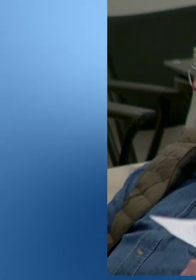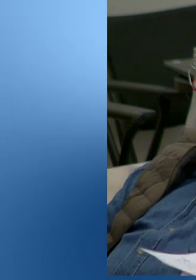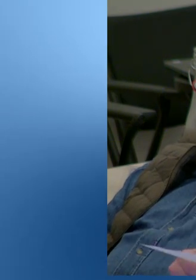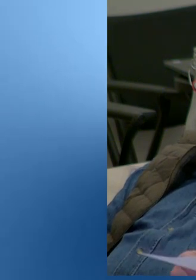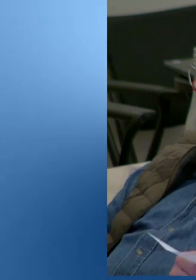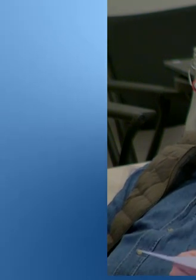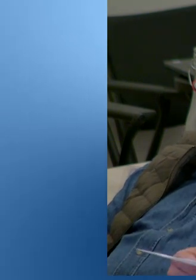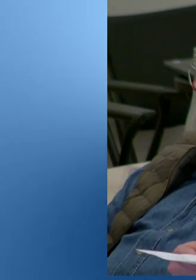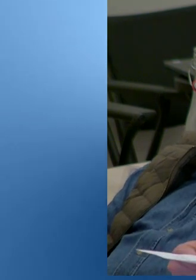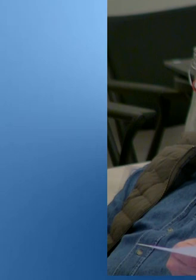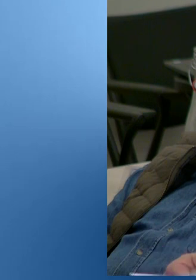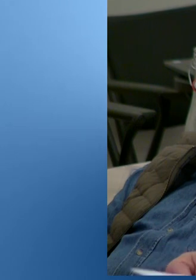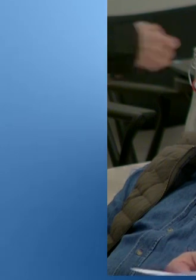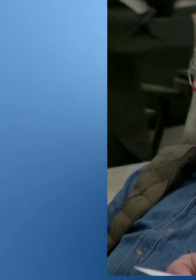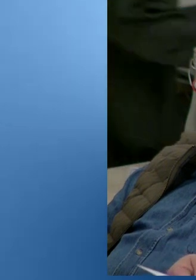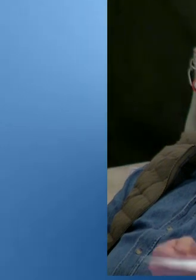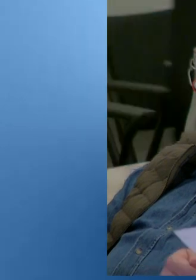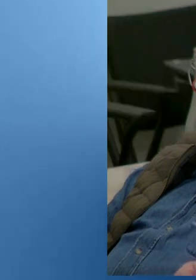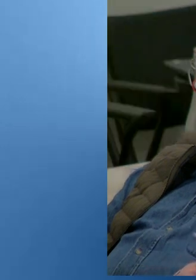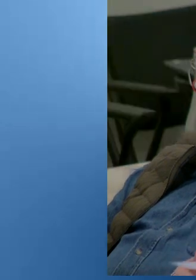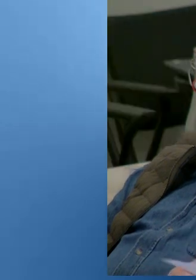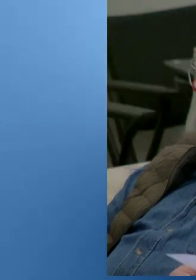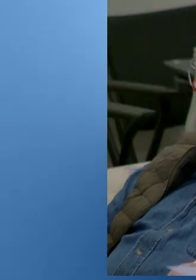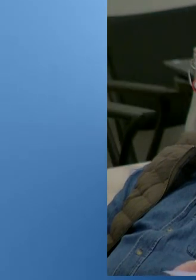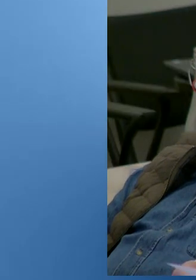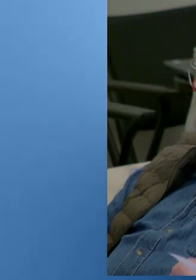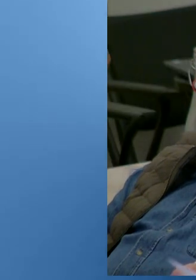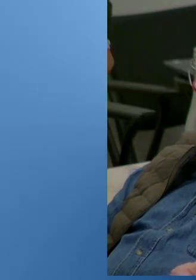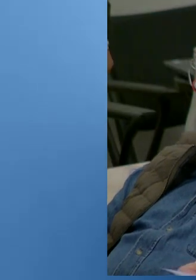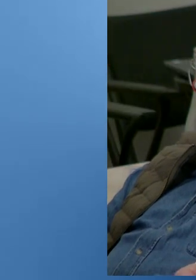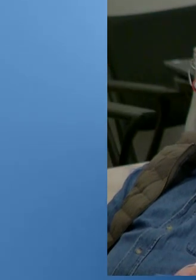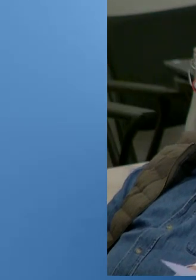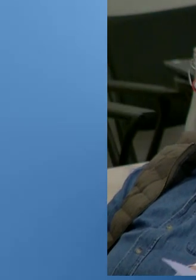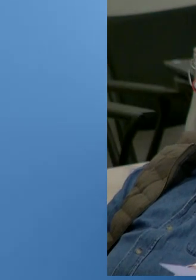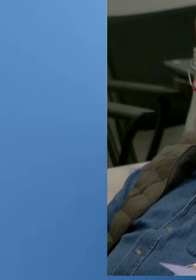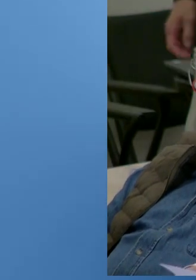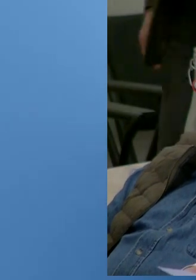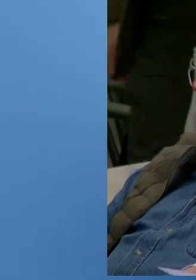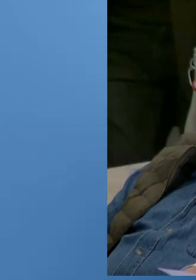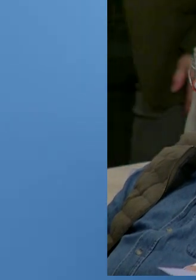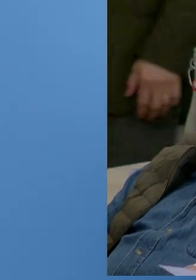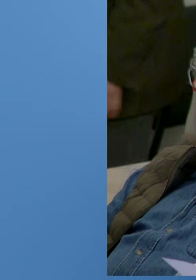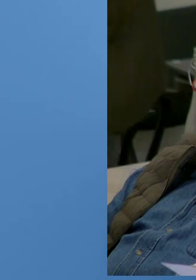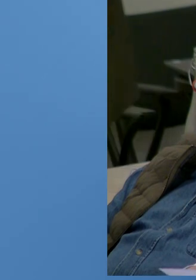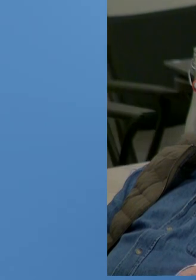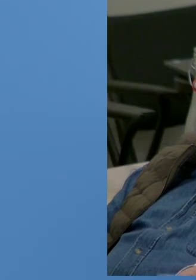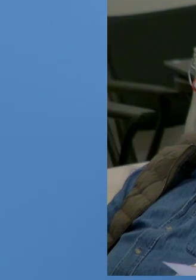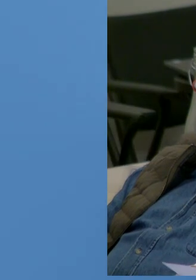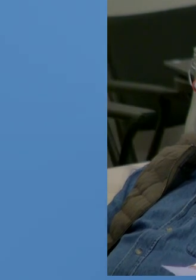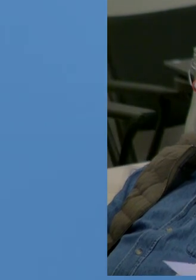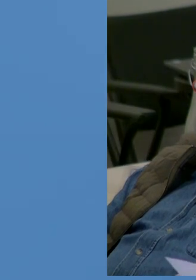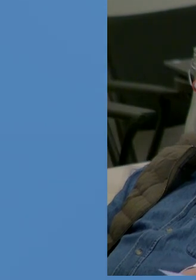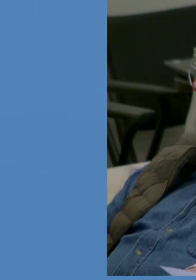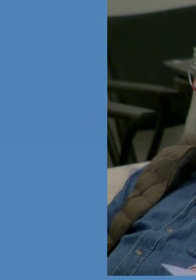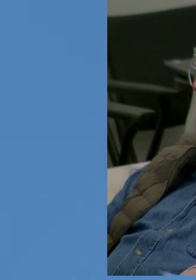c'est beau enfin ce qui est dedans est très intéressant le travail qui a été fait est remarquable euh et ça je